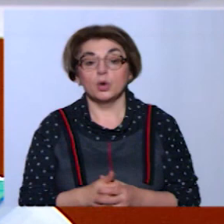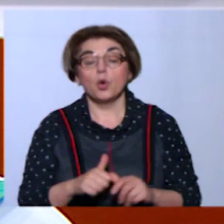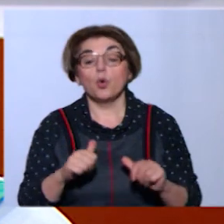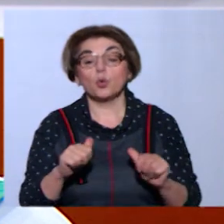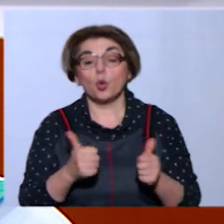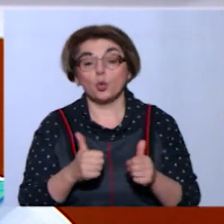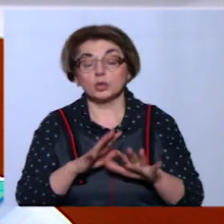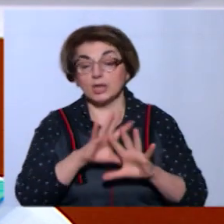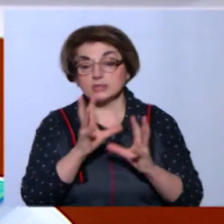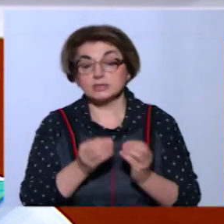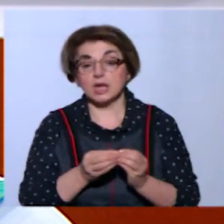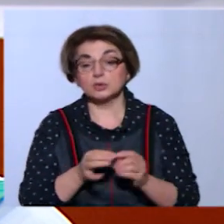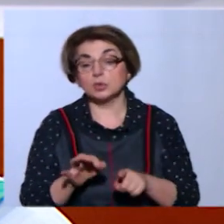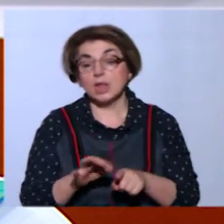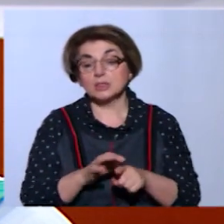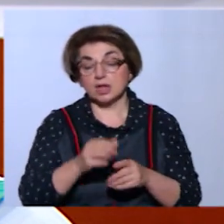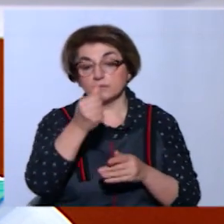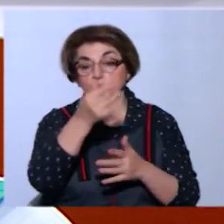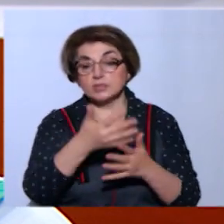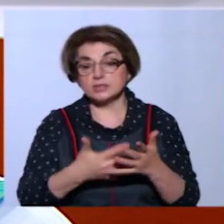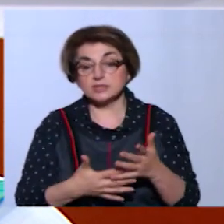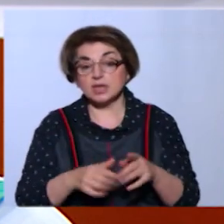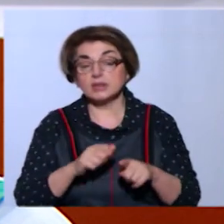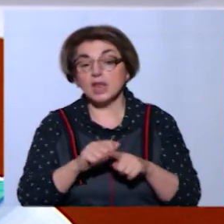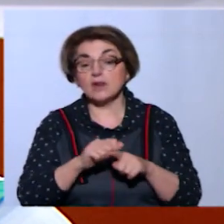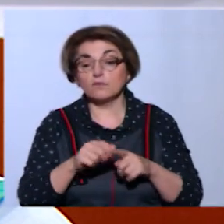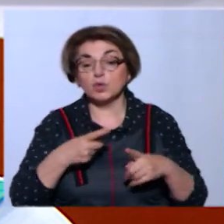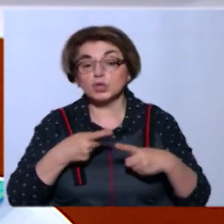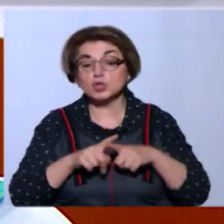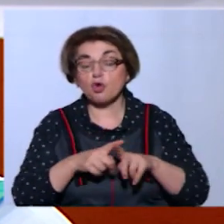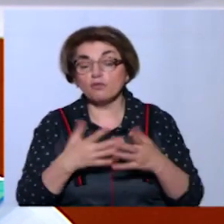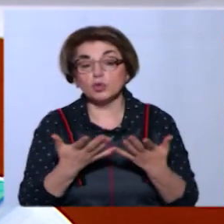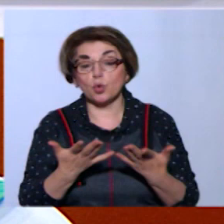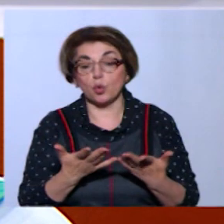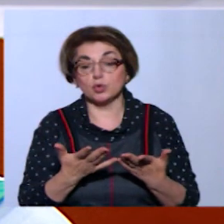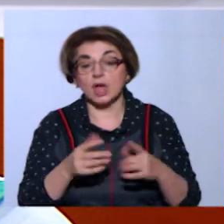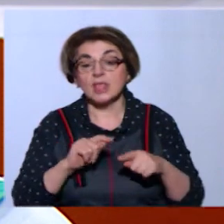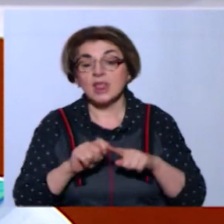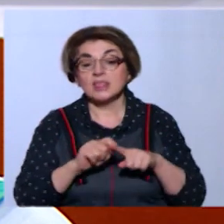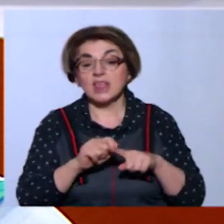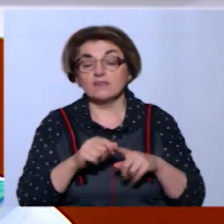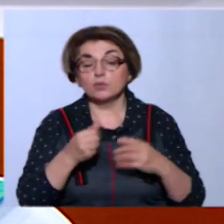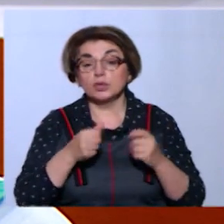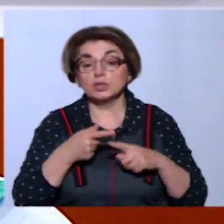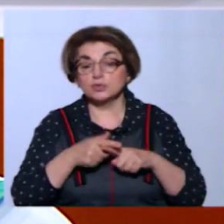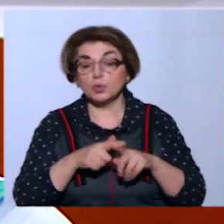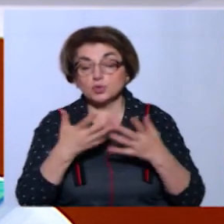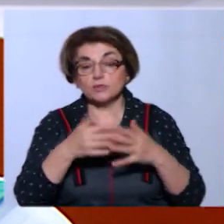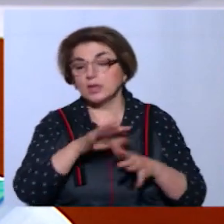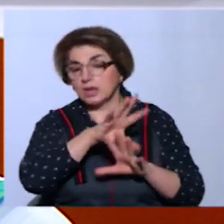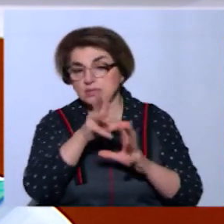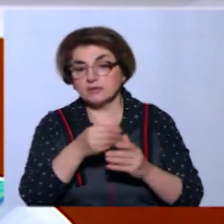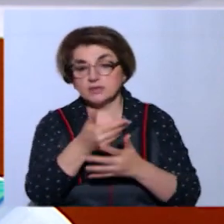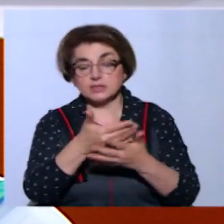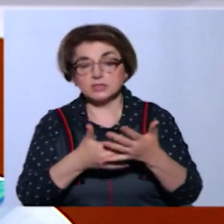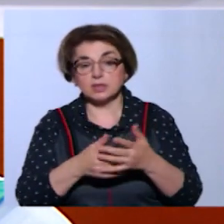როგორია საერთოდ ნერვული სისტემა, ნერვული ქსოვილი როგორია? ნერვულ ქსოვილში და ზოგადად ნერვულ სისტემაში